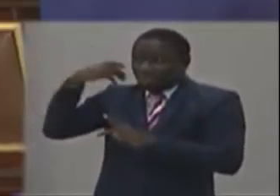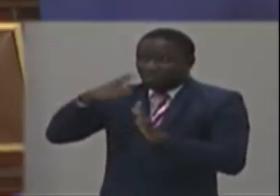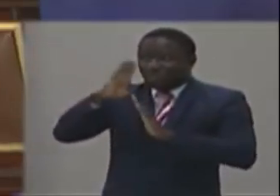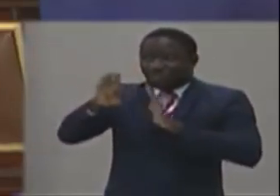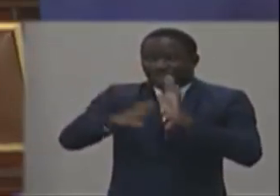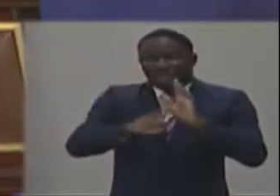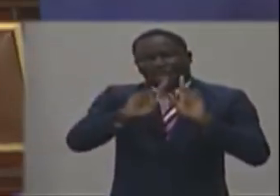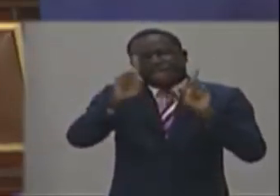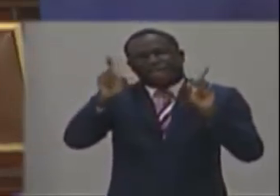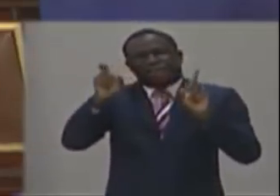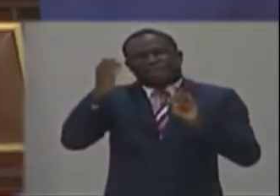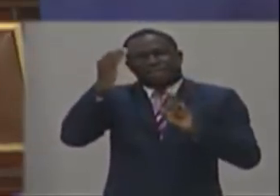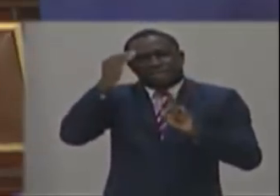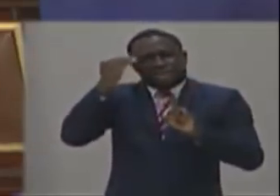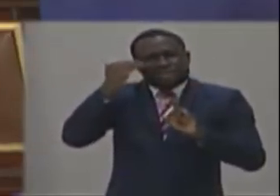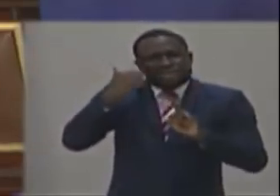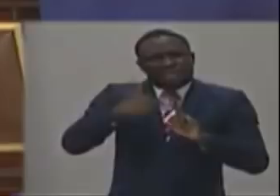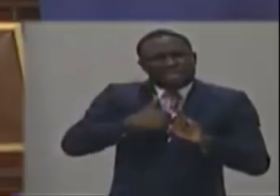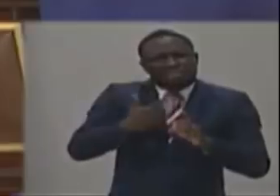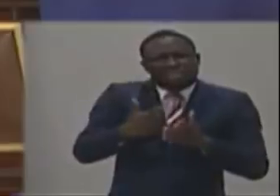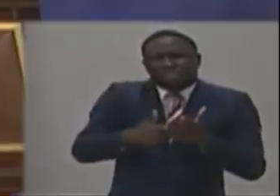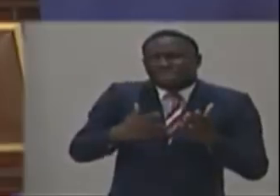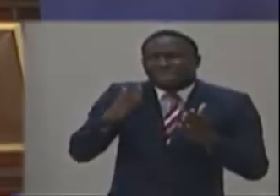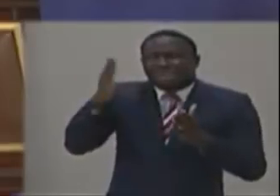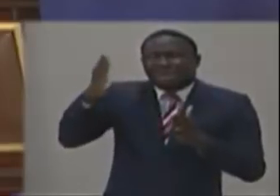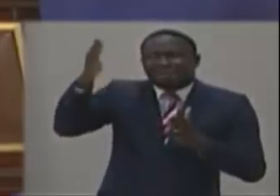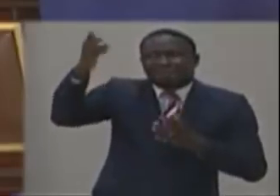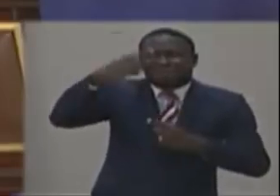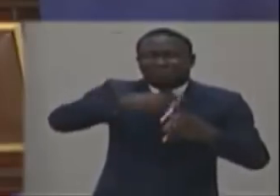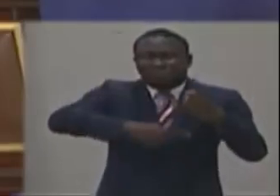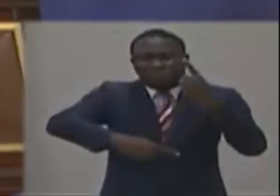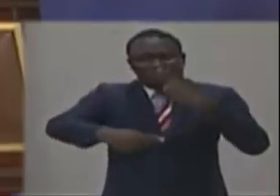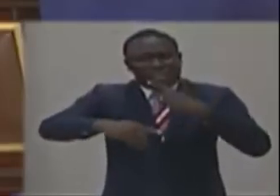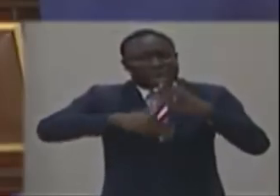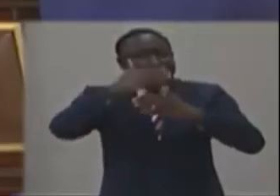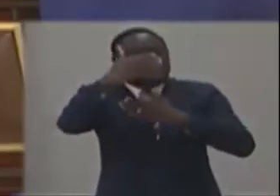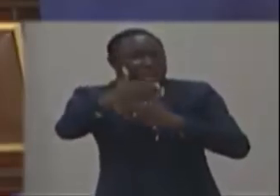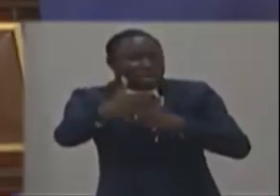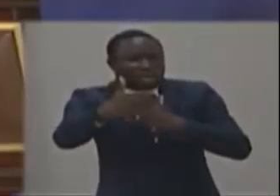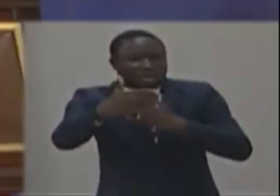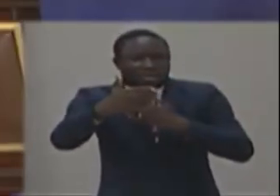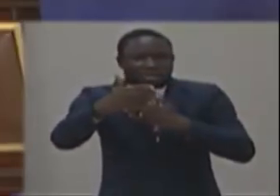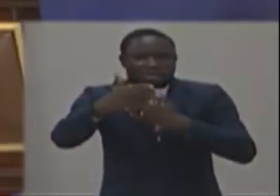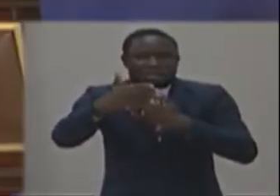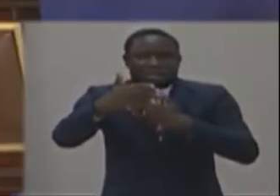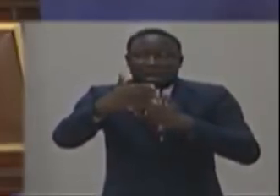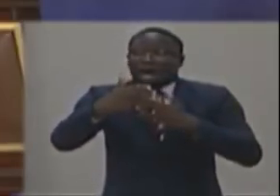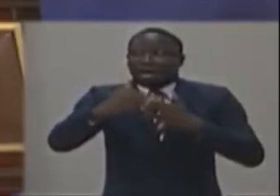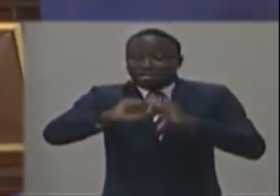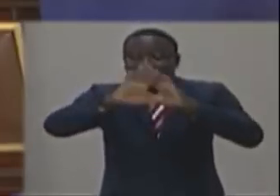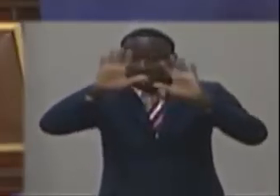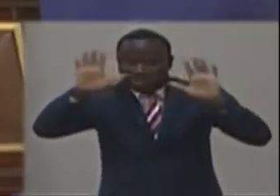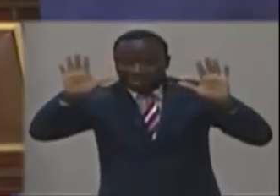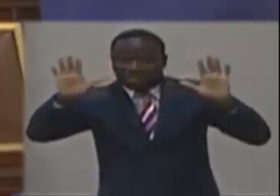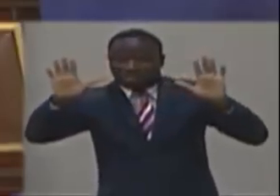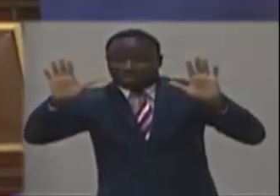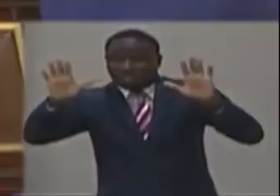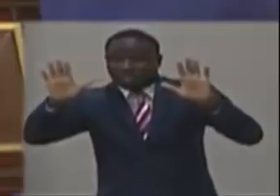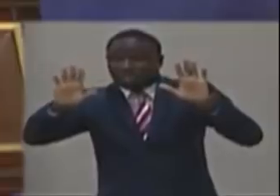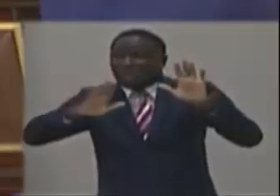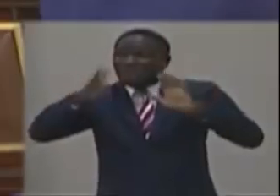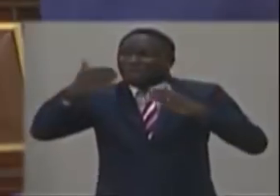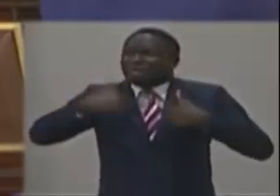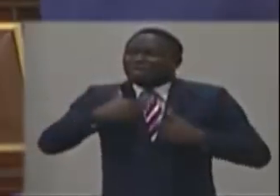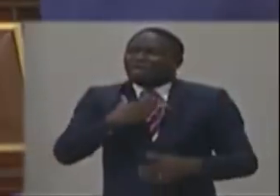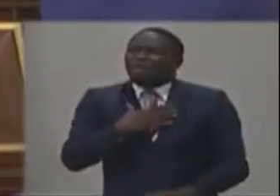poser tête ma question sur ça qui a venu après le coronavirus. C'est